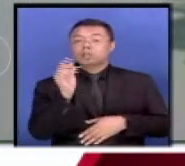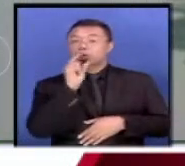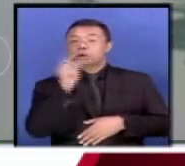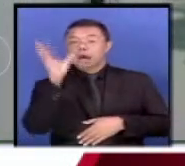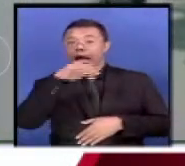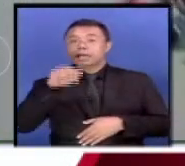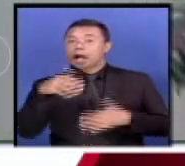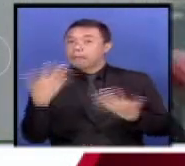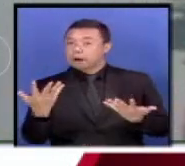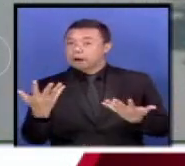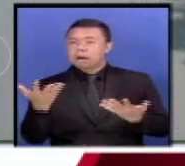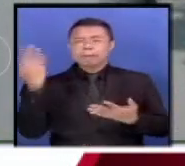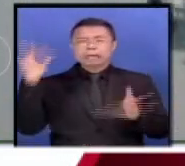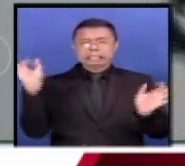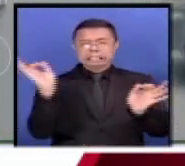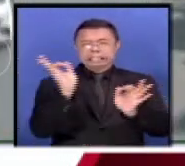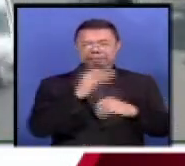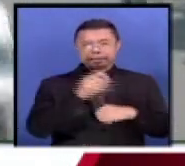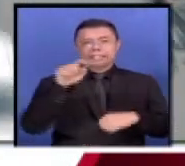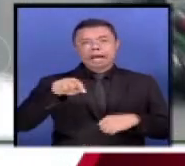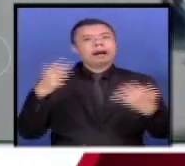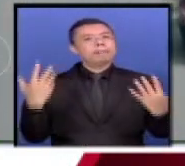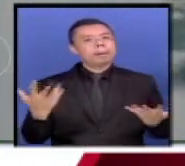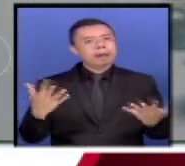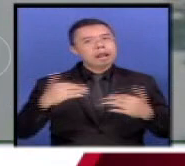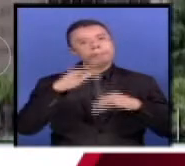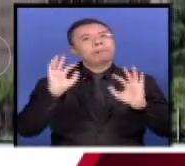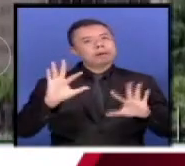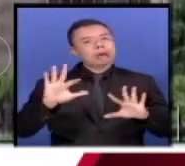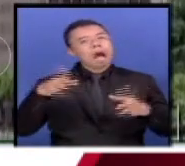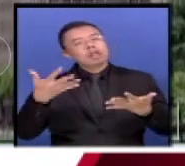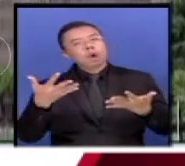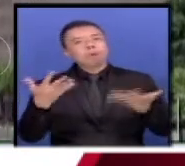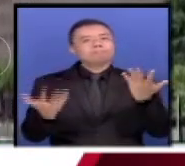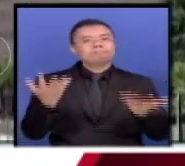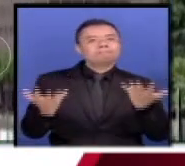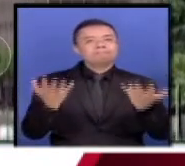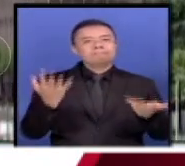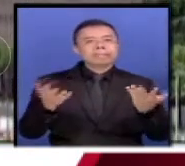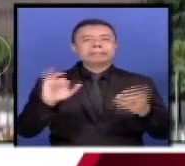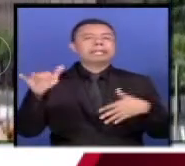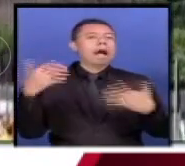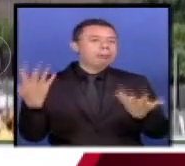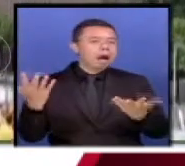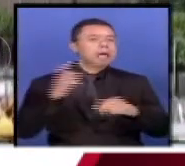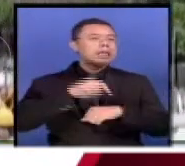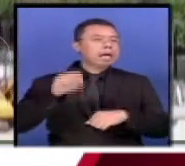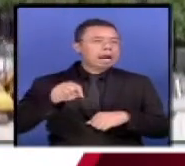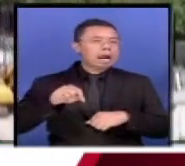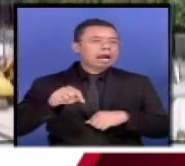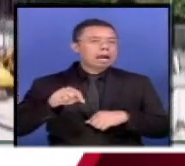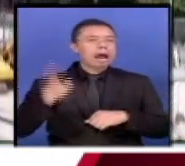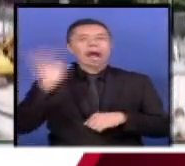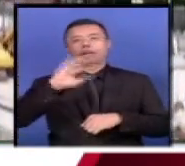di hari ini? Kalau kemarin kan memang lengang sepi ya Jasmin dan Adi. Lalu, mungkin sekarang lebih ramai ya Faris. Iya, kalau kita lihat seperti apa saat ini di